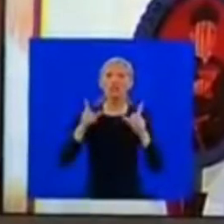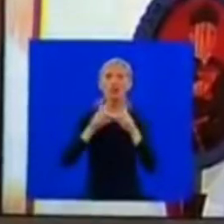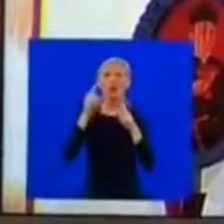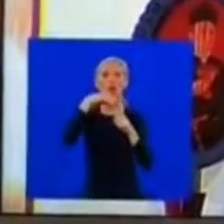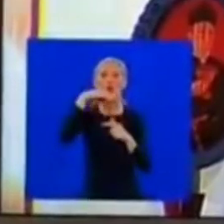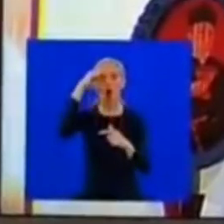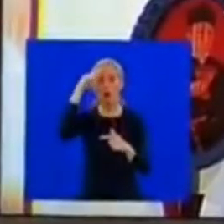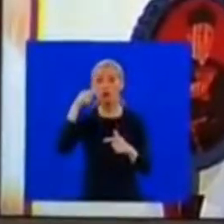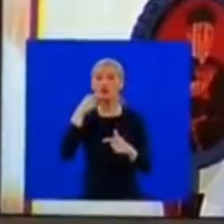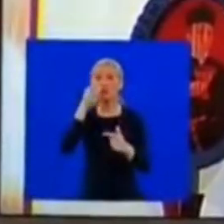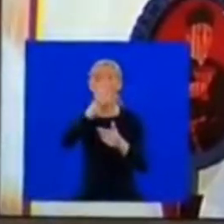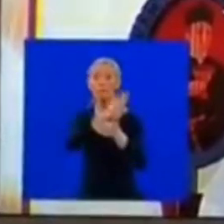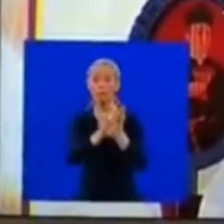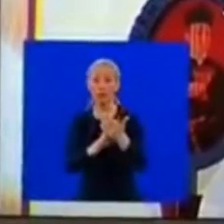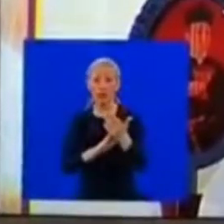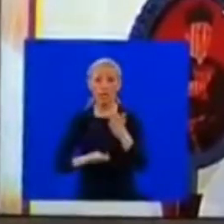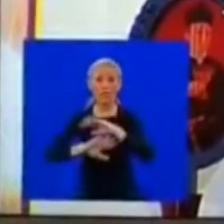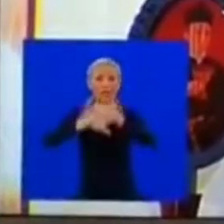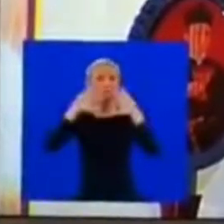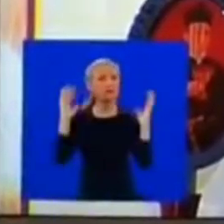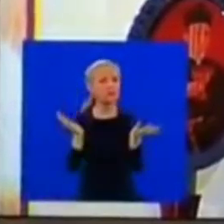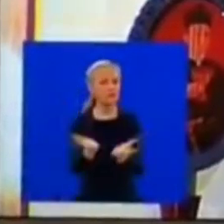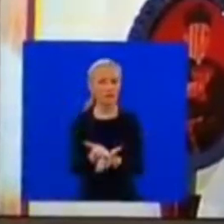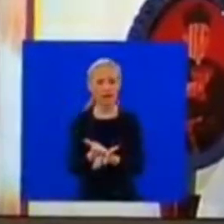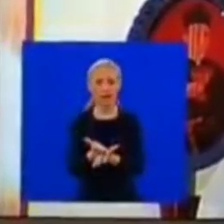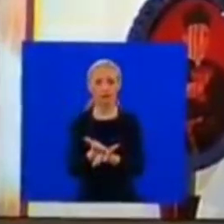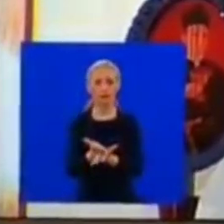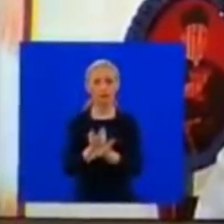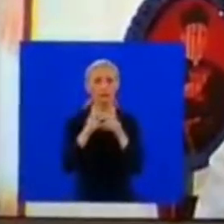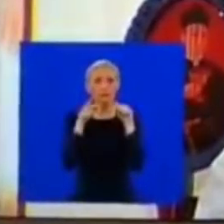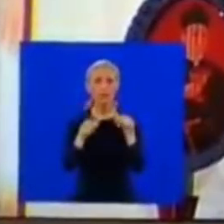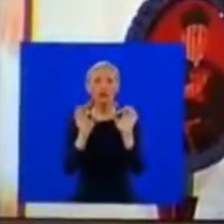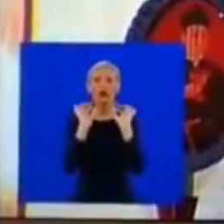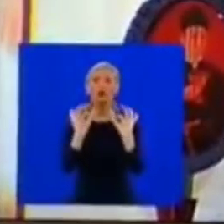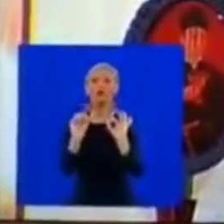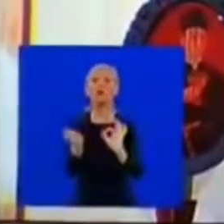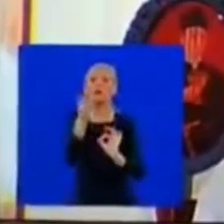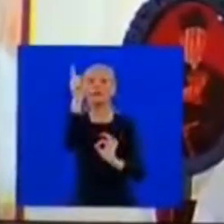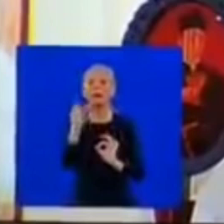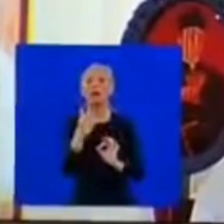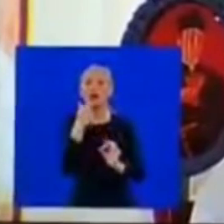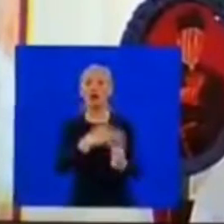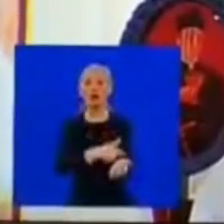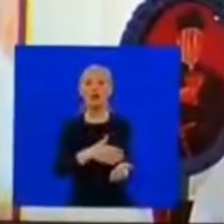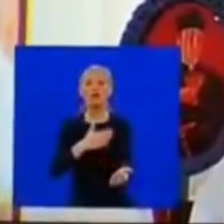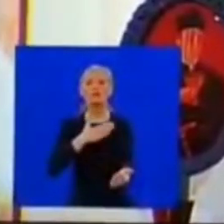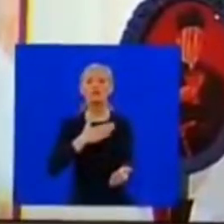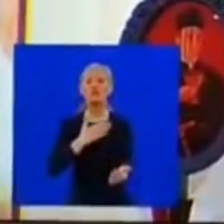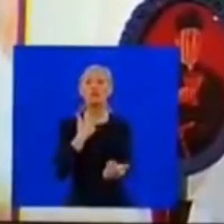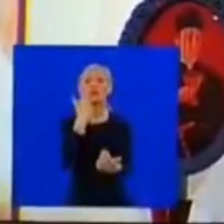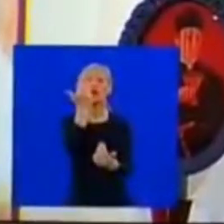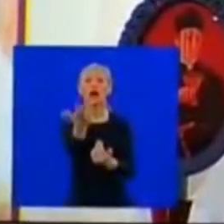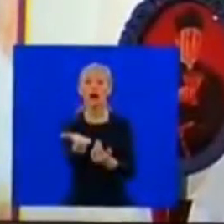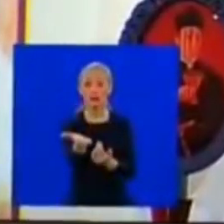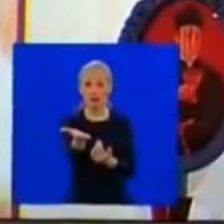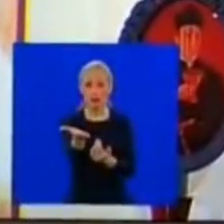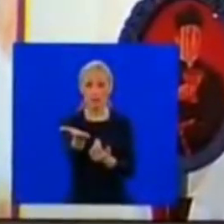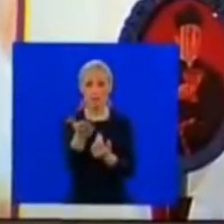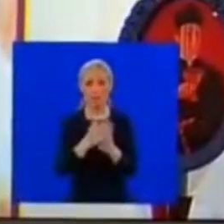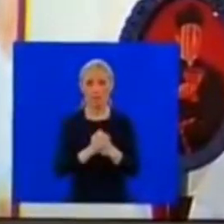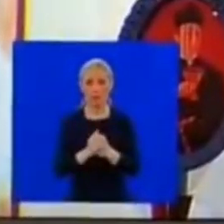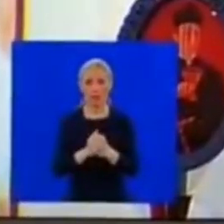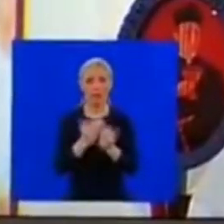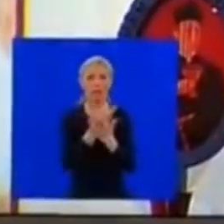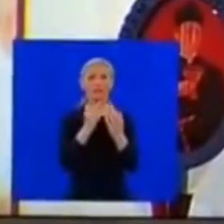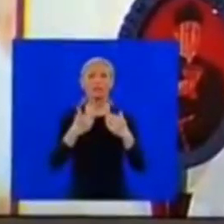izvor i počelo svega. Dakle, to je dobri pastir koji krv svoju daje